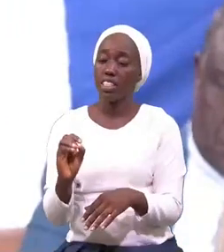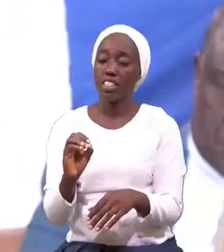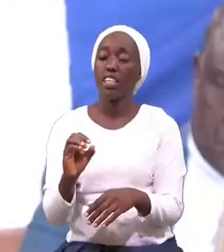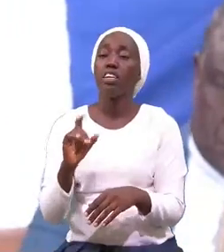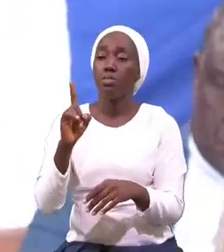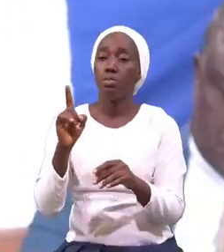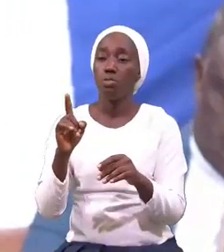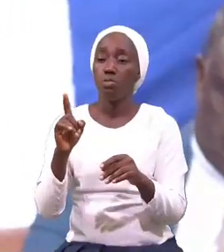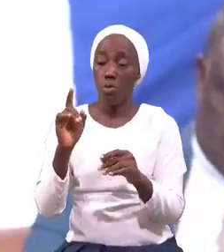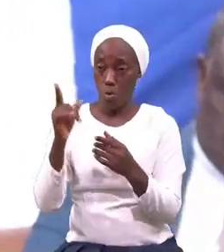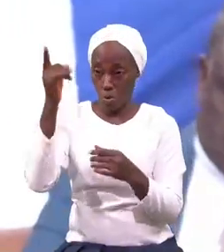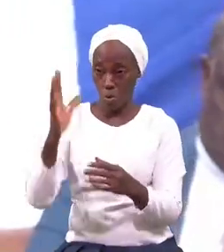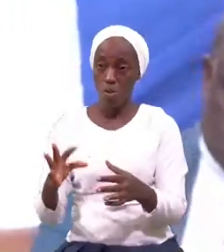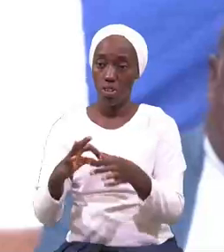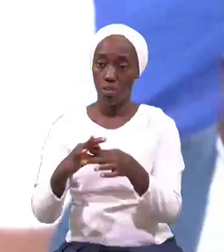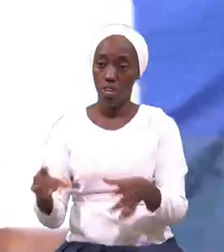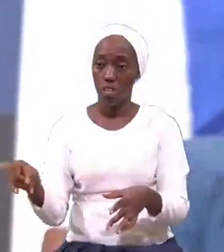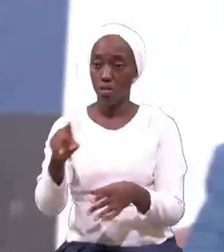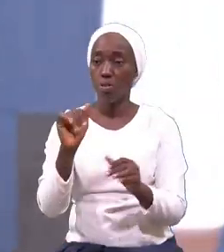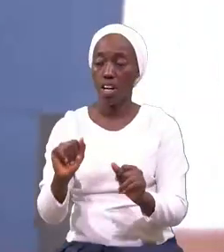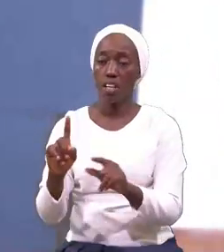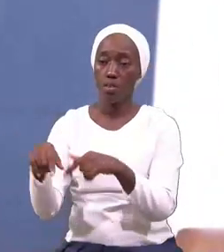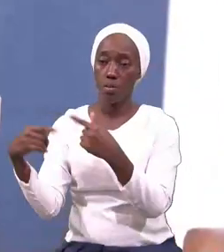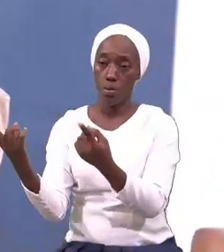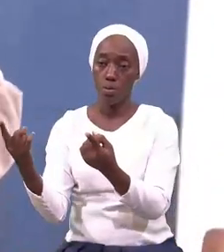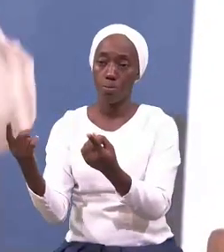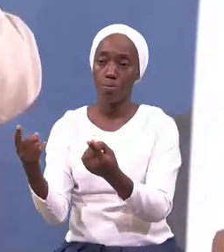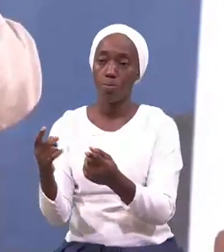Si tu finis à 80 ans, Dieu te libère, tu peux aller à la maison.